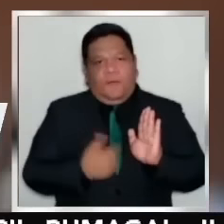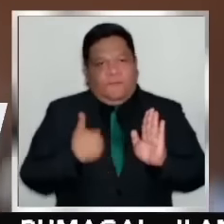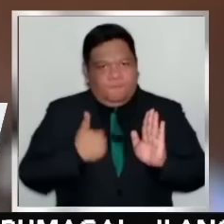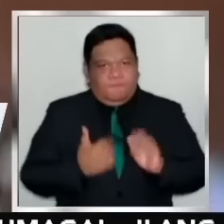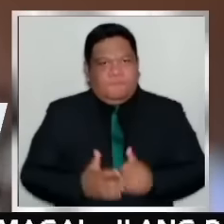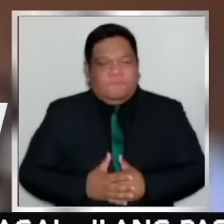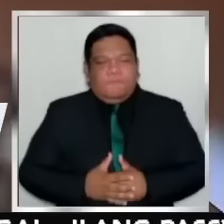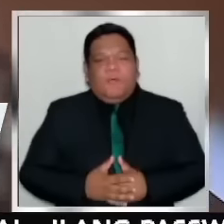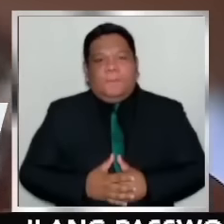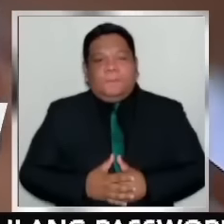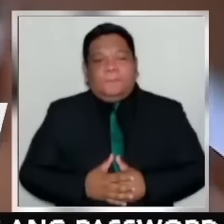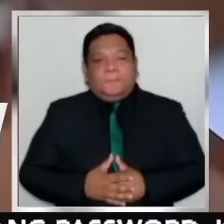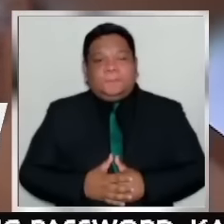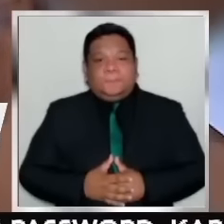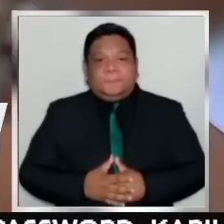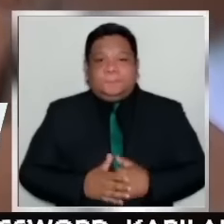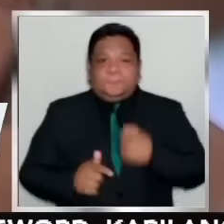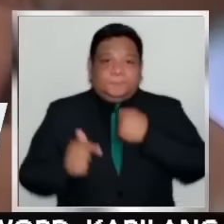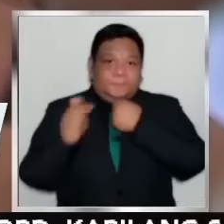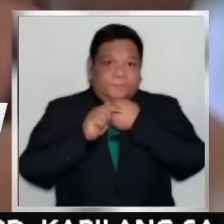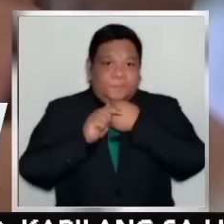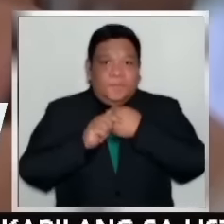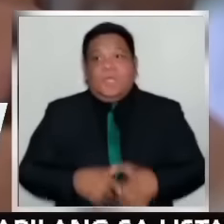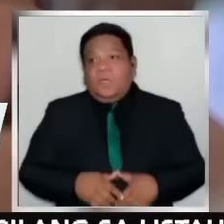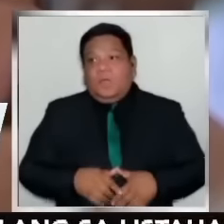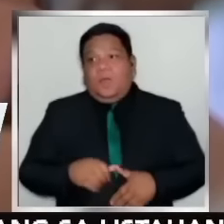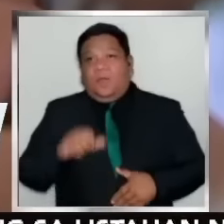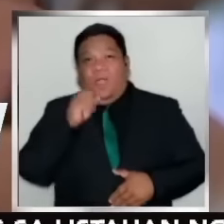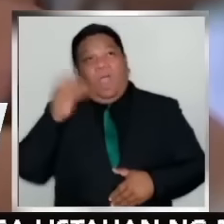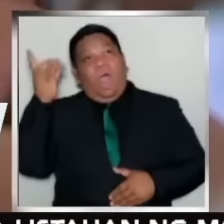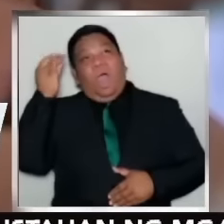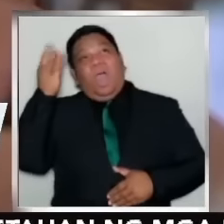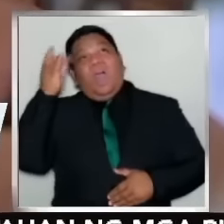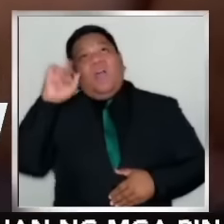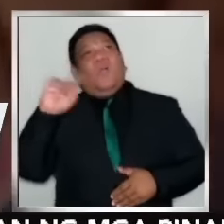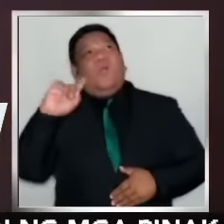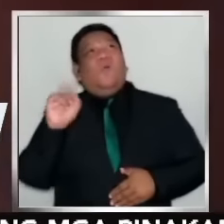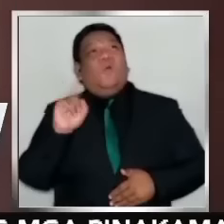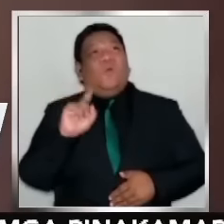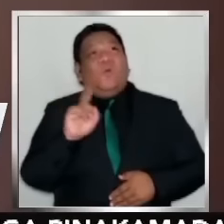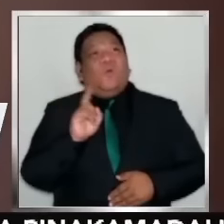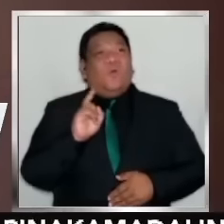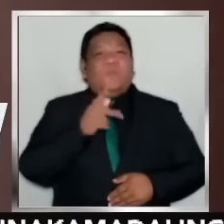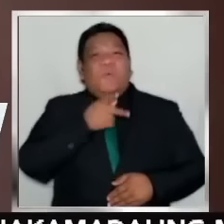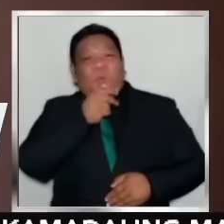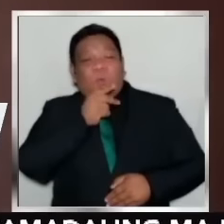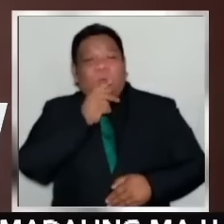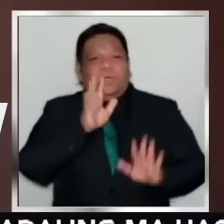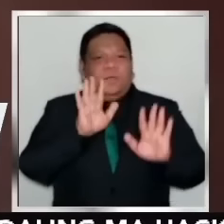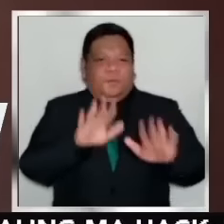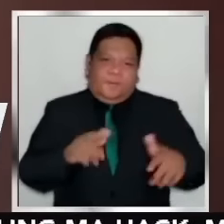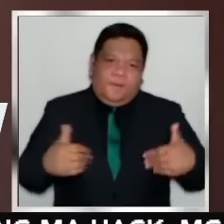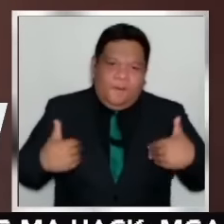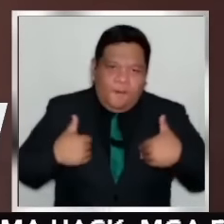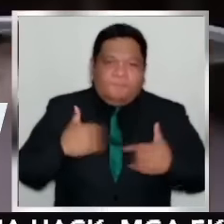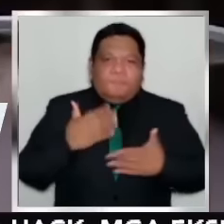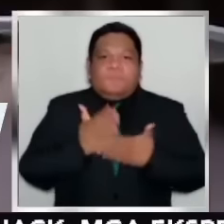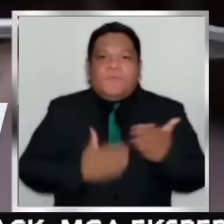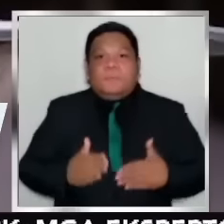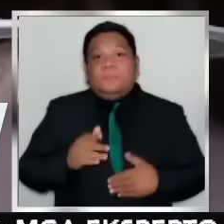para hindi magpasirko-sirko sa kakaisip ng unhackable password, meron ng mga passkey na coming soon